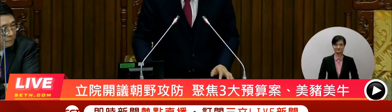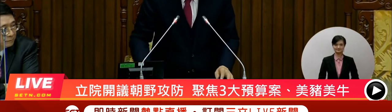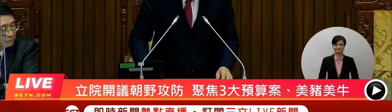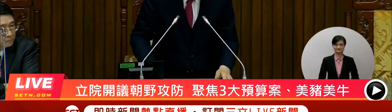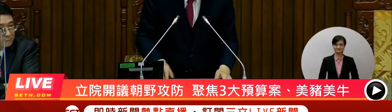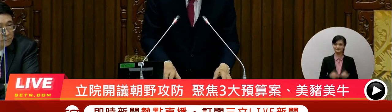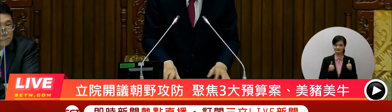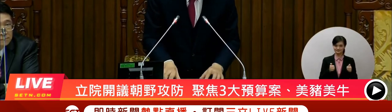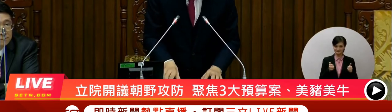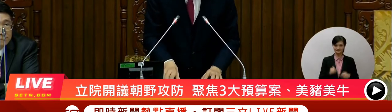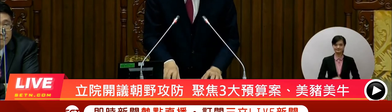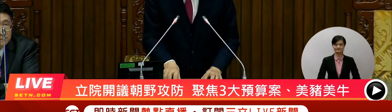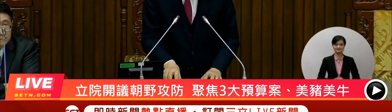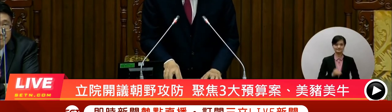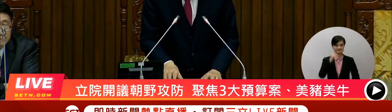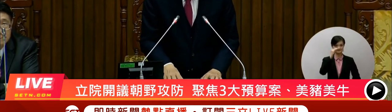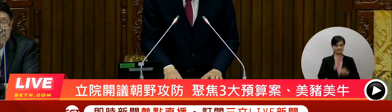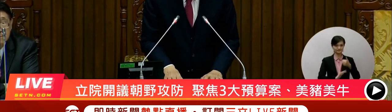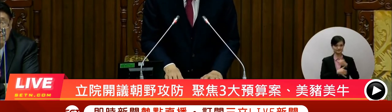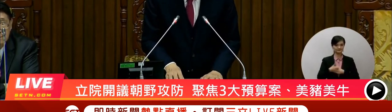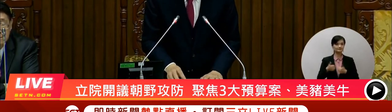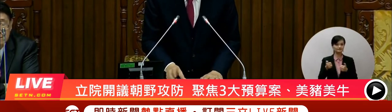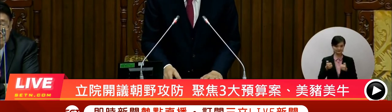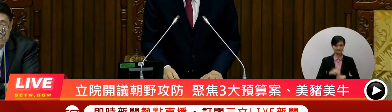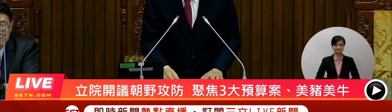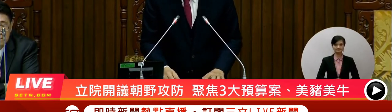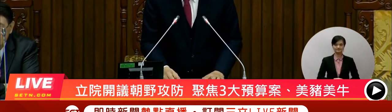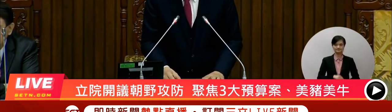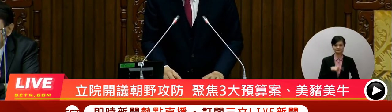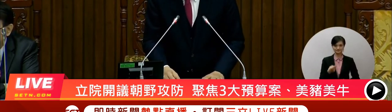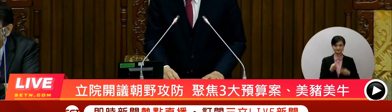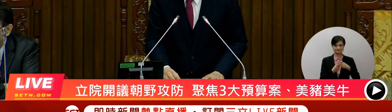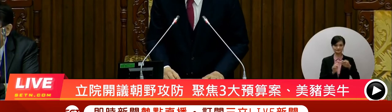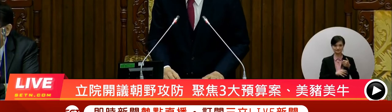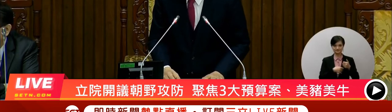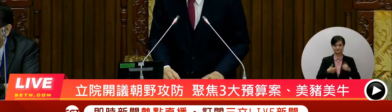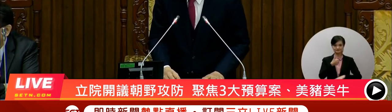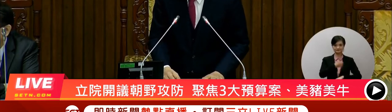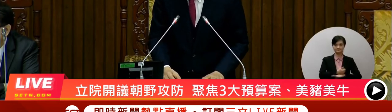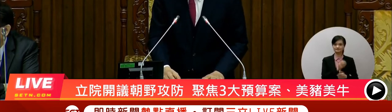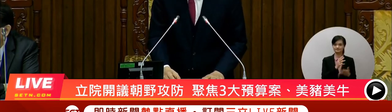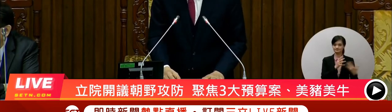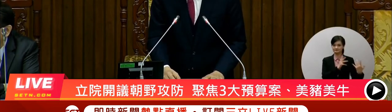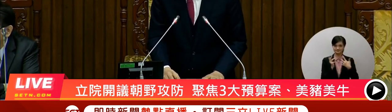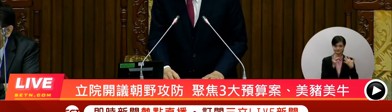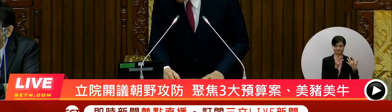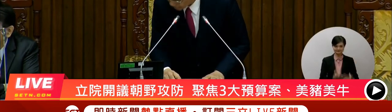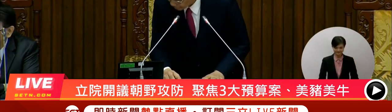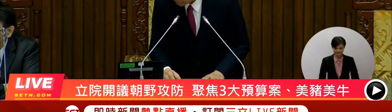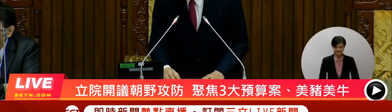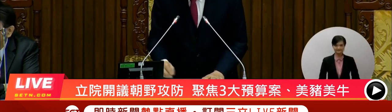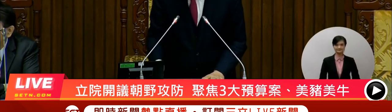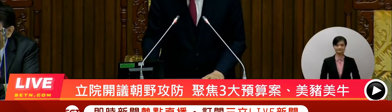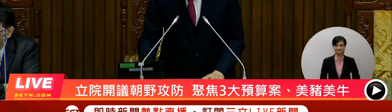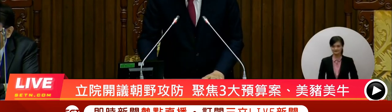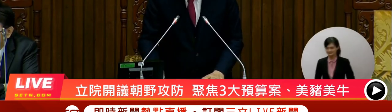好，谢谢高委员，继续请王委员婉谕质询。